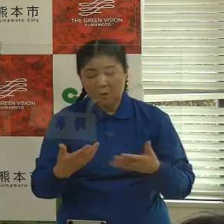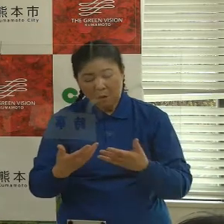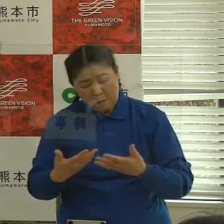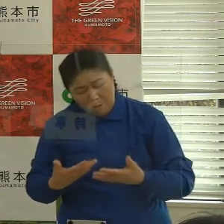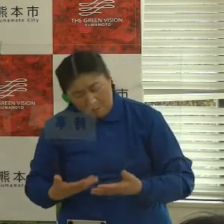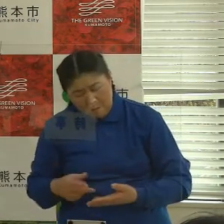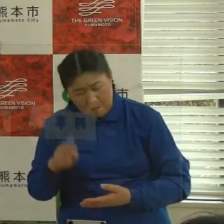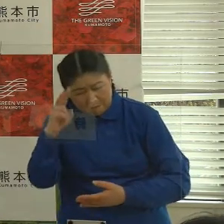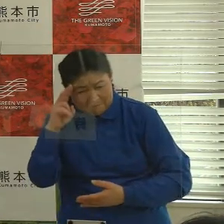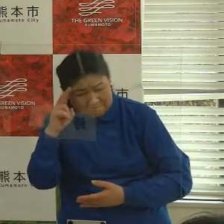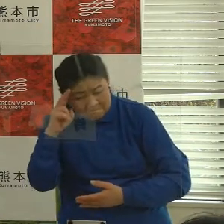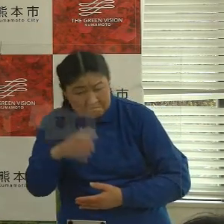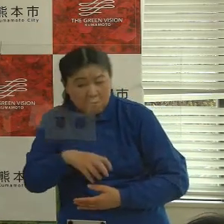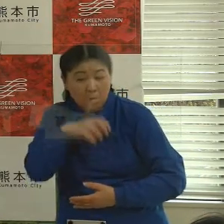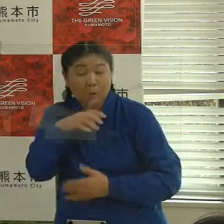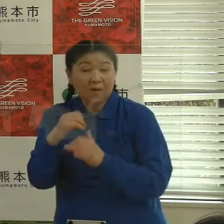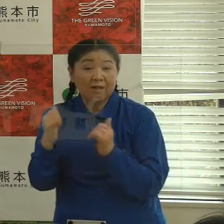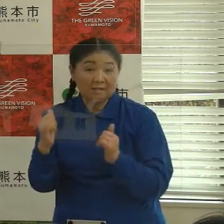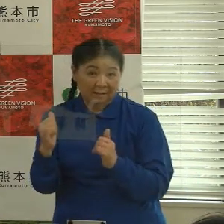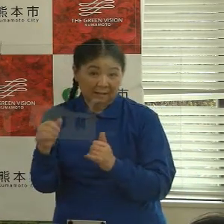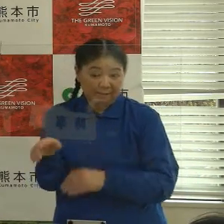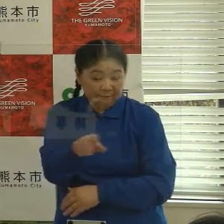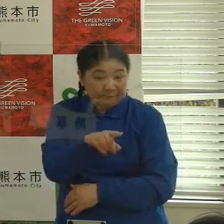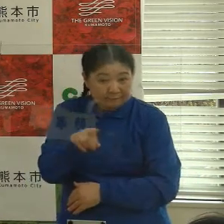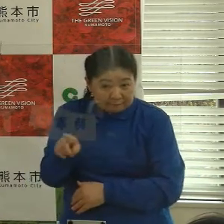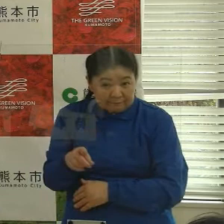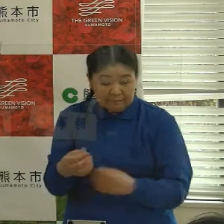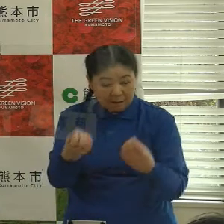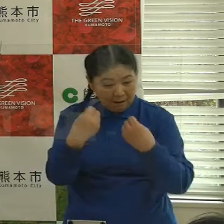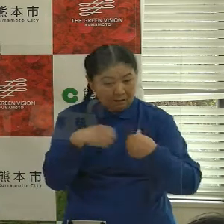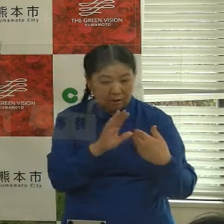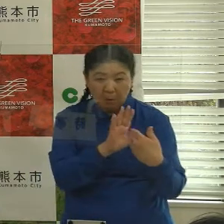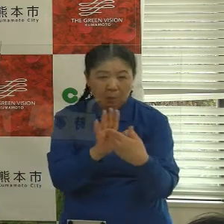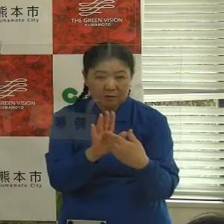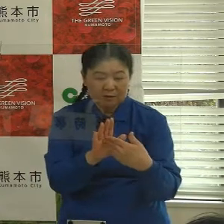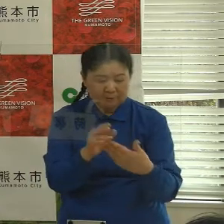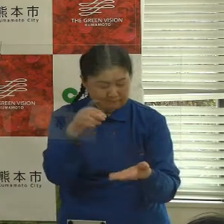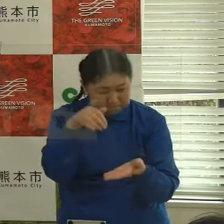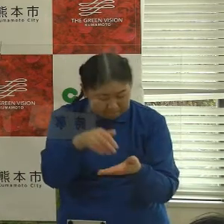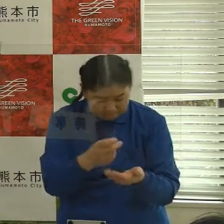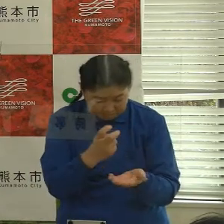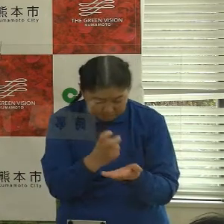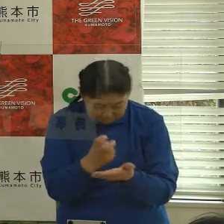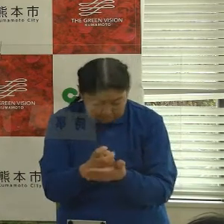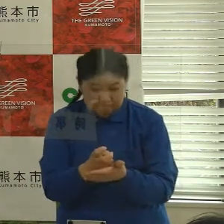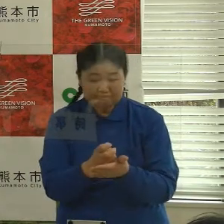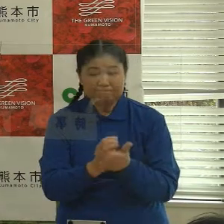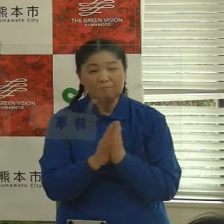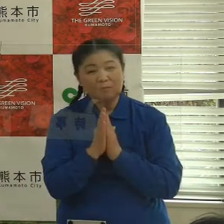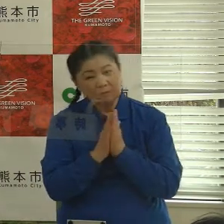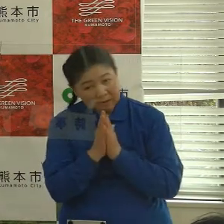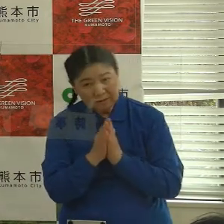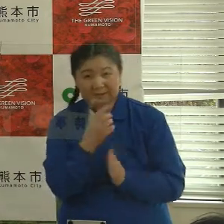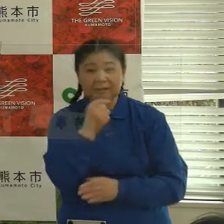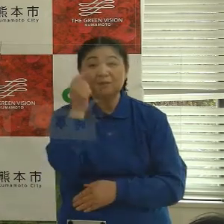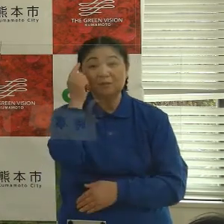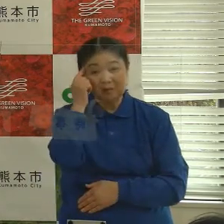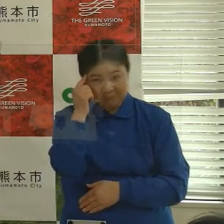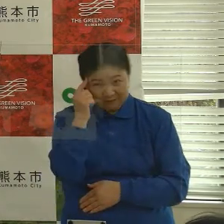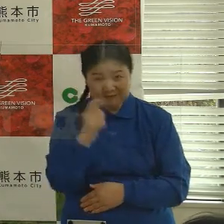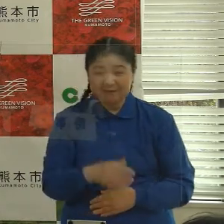重症化リスクの高い高齢者の方への感染防止対策の徹底をよろしくお願いをしたいというふうに思います